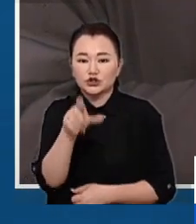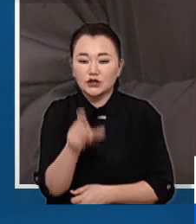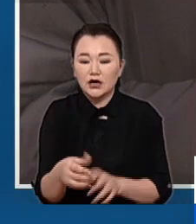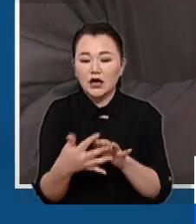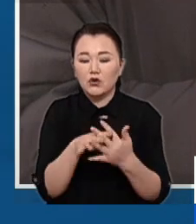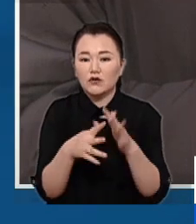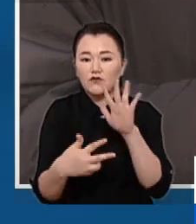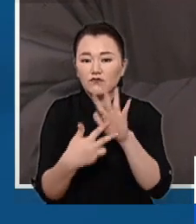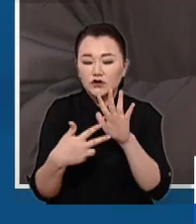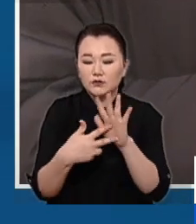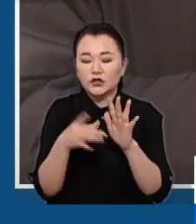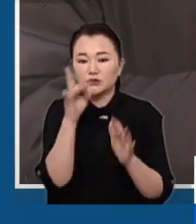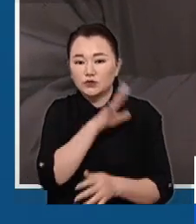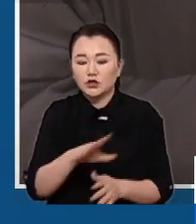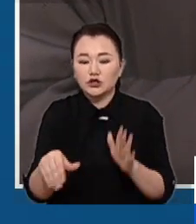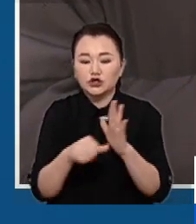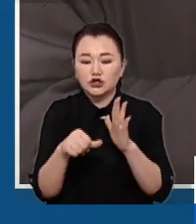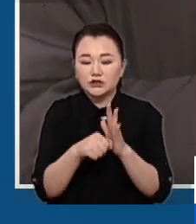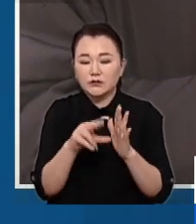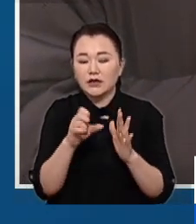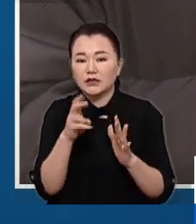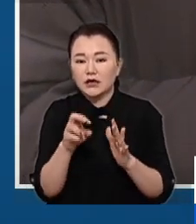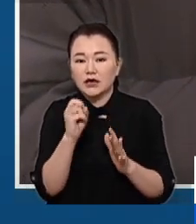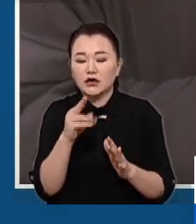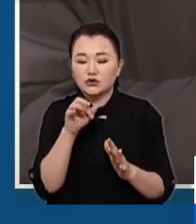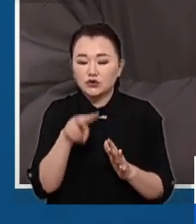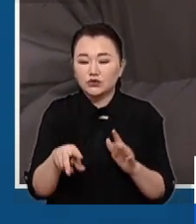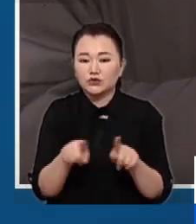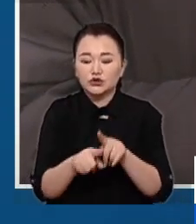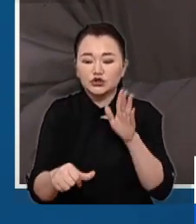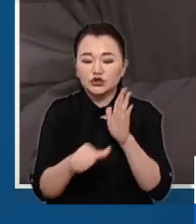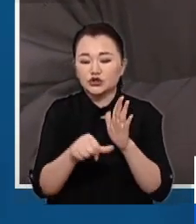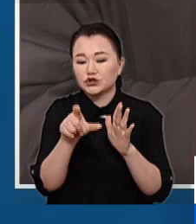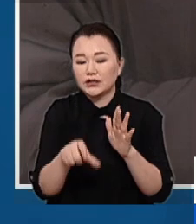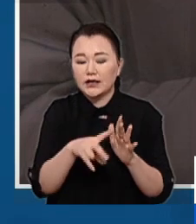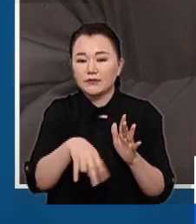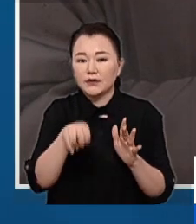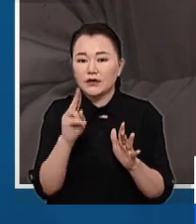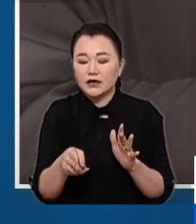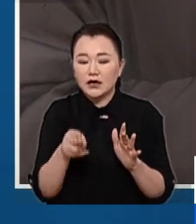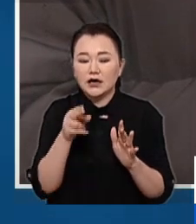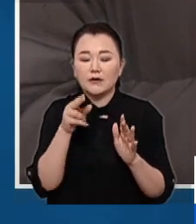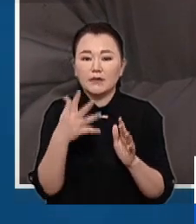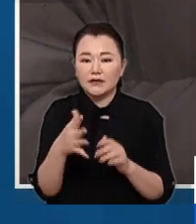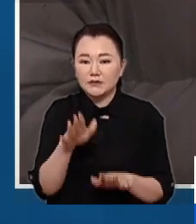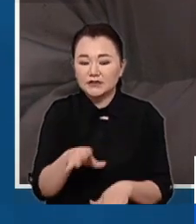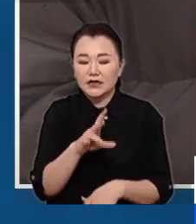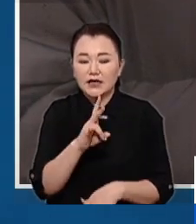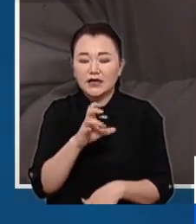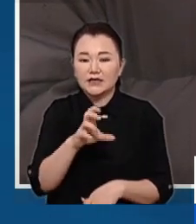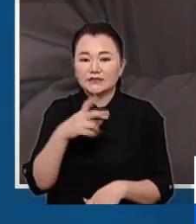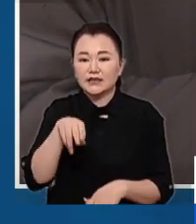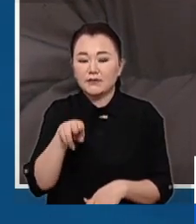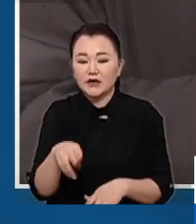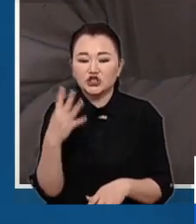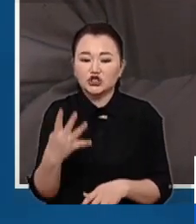АУ 8, Республика 6. Партия Ак-Жол тоже досталось 6 мандатов, НПК заберет 5 мест, УСДП 4 мандата.